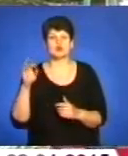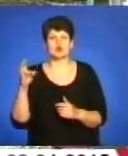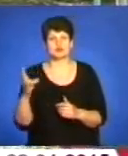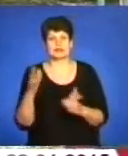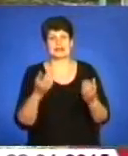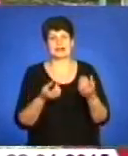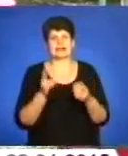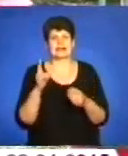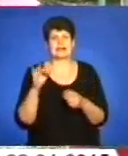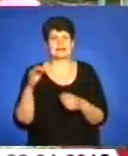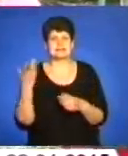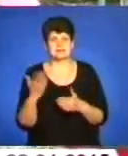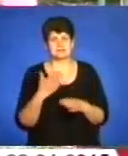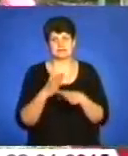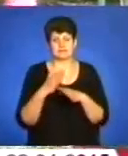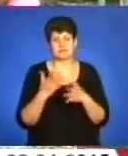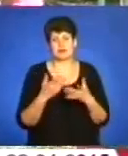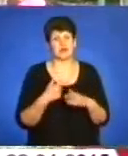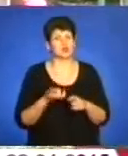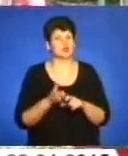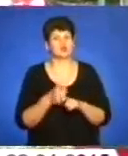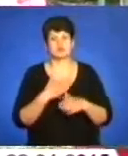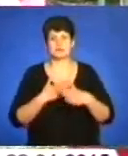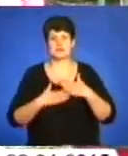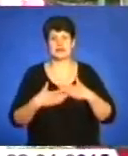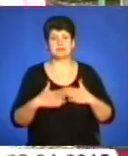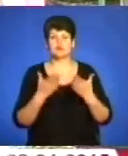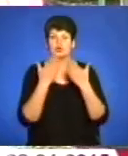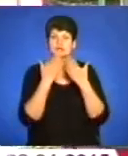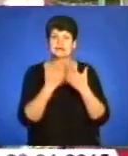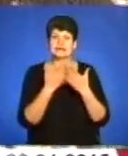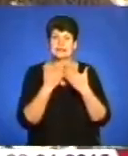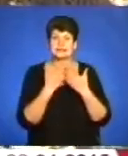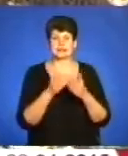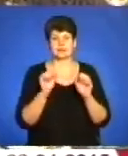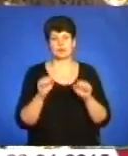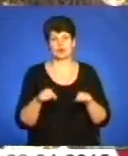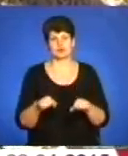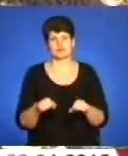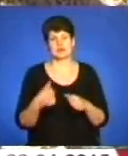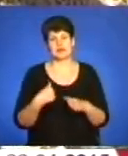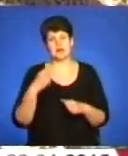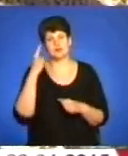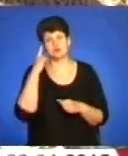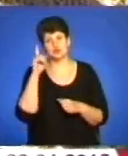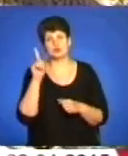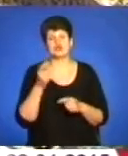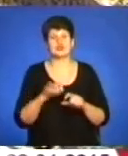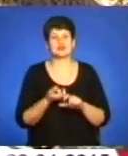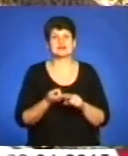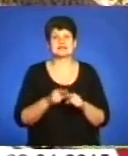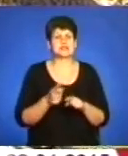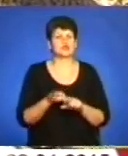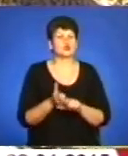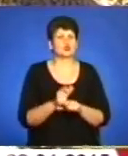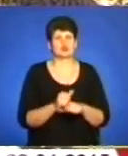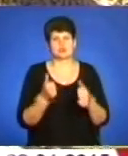кисень виділяється, і це дуже приємно, і дихати можна. Я думаю, що це дуже добре,